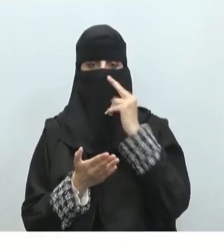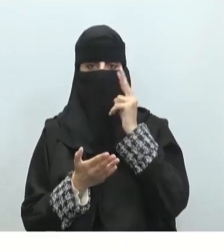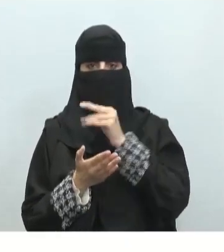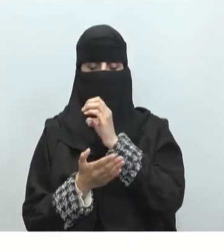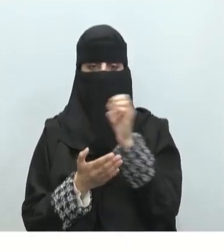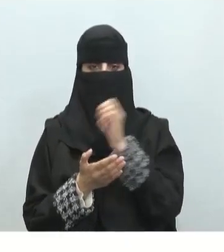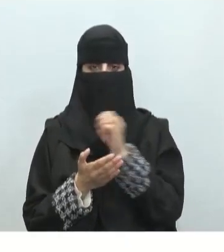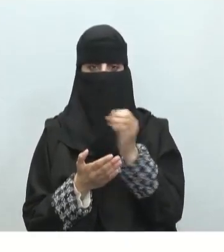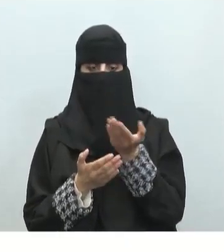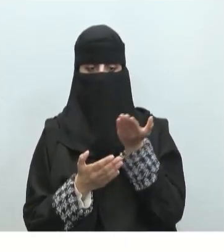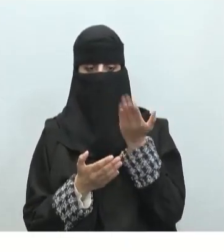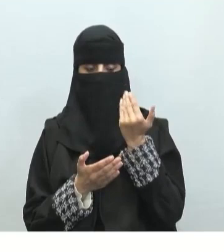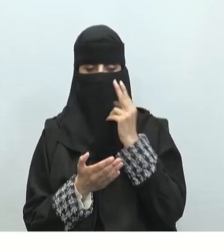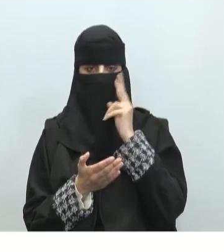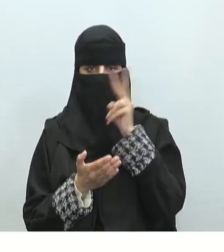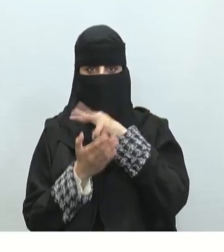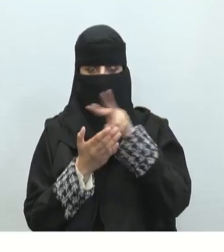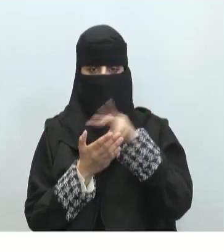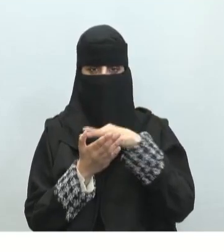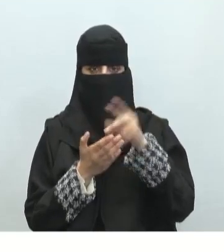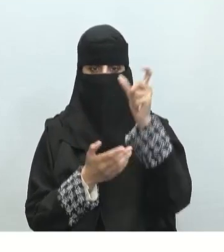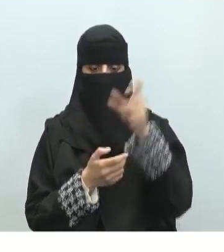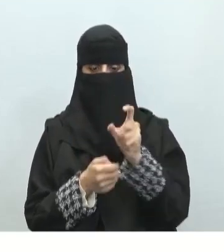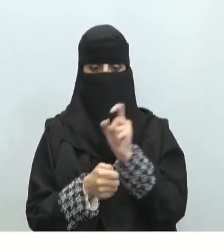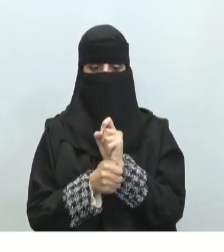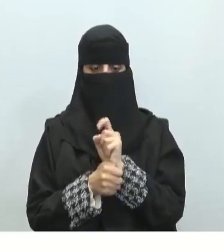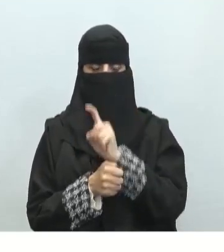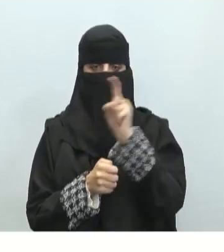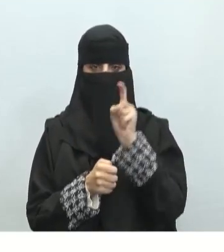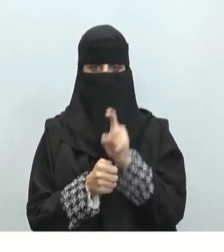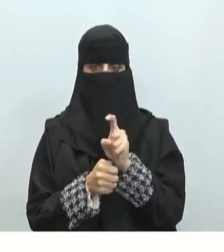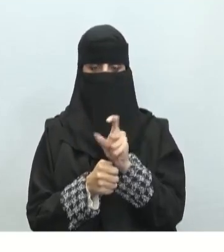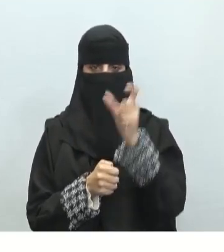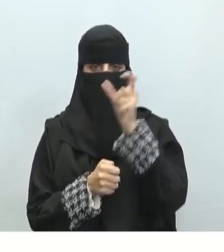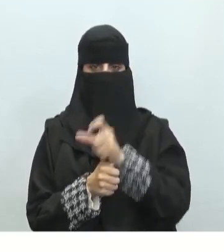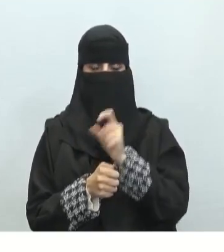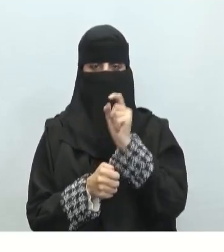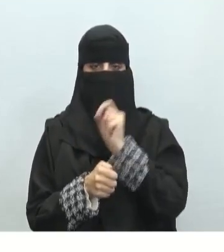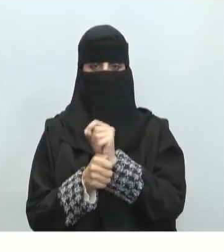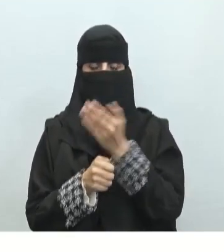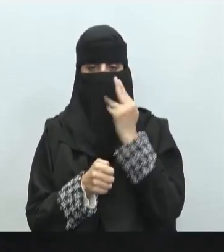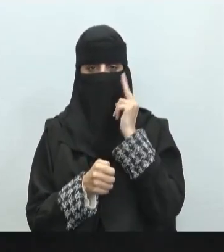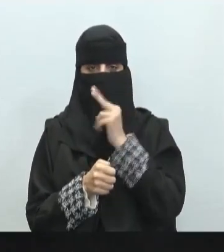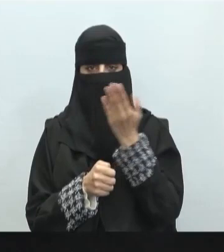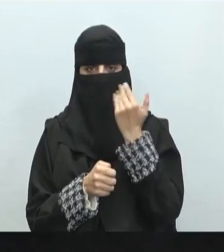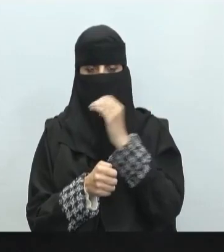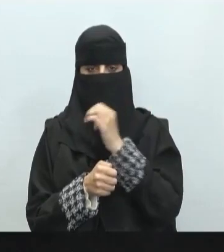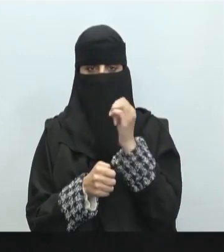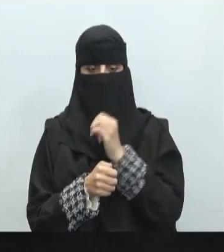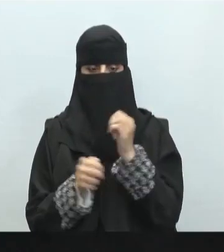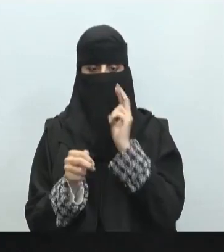الجمله الجمل السابقه والاحظ الفاعل الجمله التي سبق وان قراناها